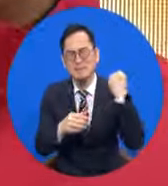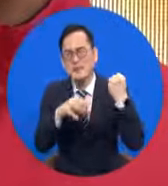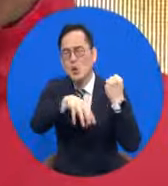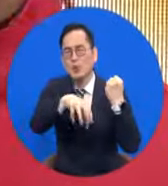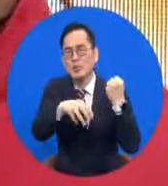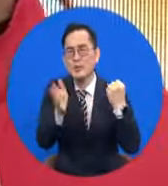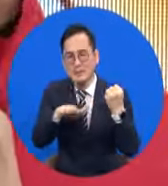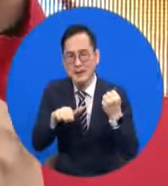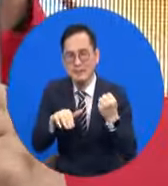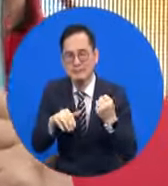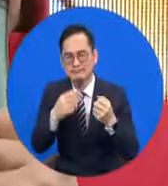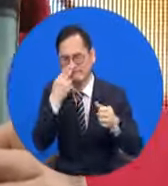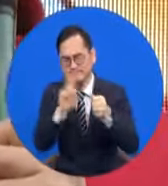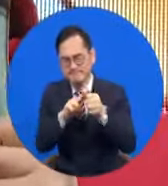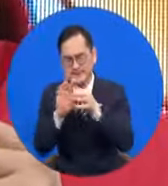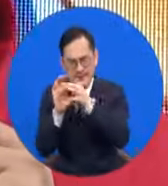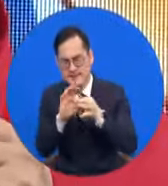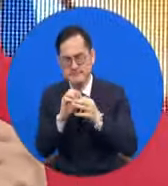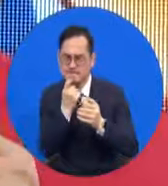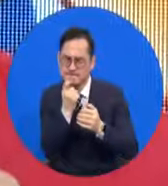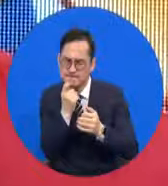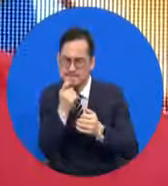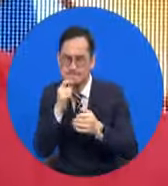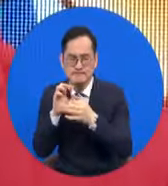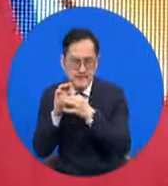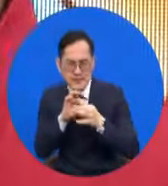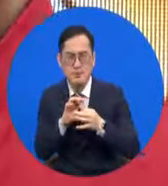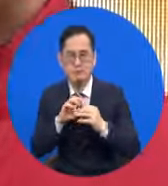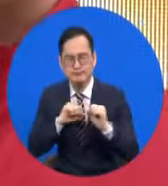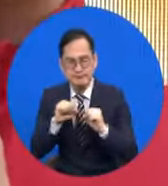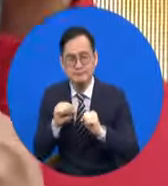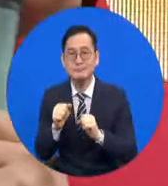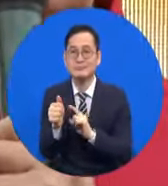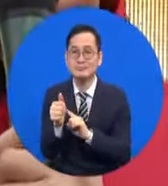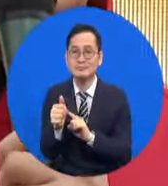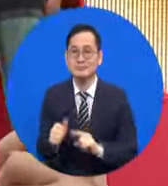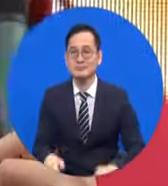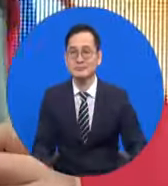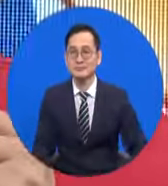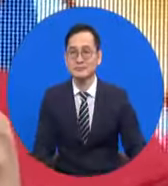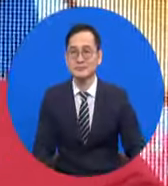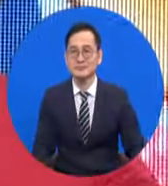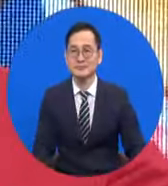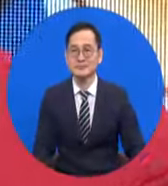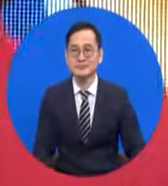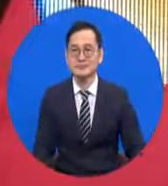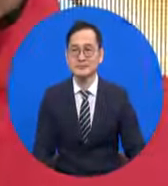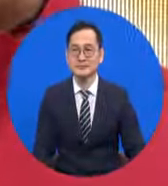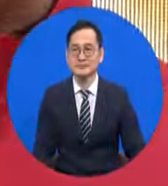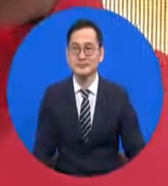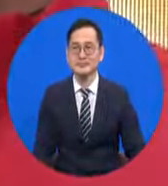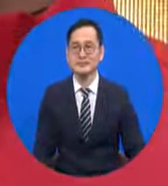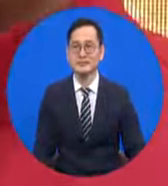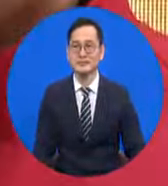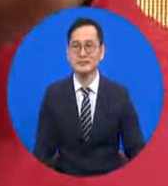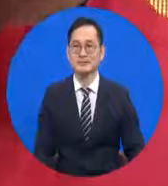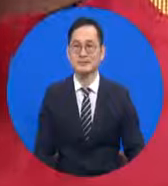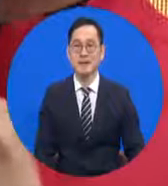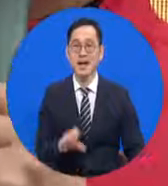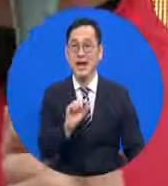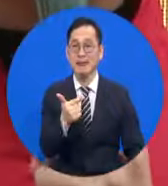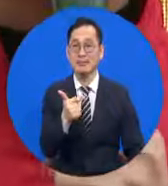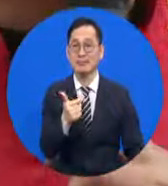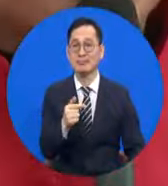험지지만 굉장히 열심히 그 지역 기반을 닦아왔던 토박이고 뭐 도나스란 말도 뭐 만들진 않았습니까? 거기에 비해서